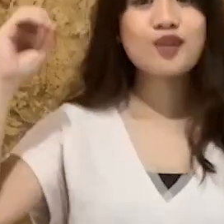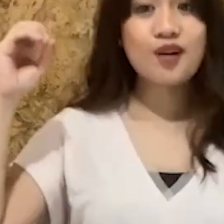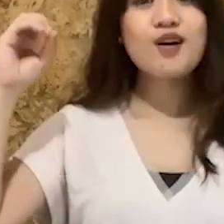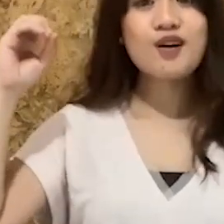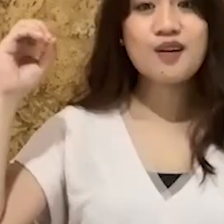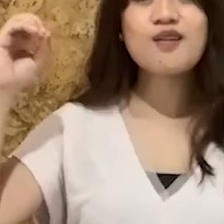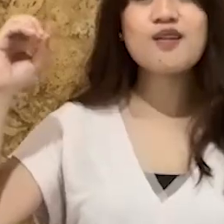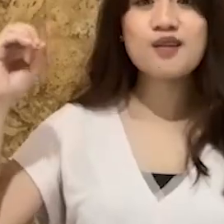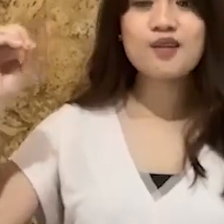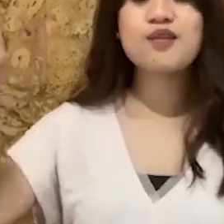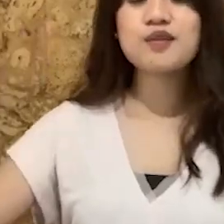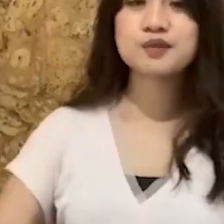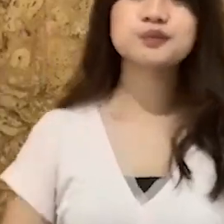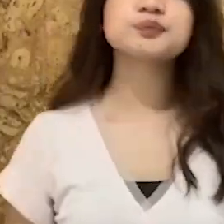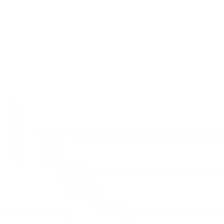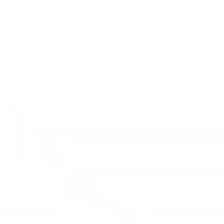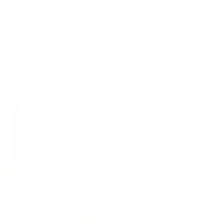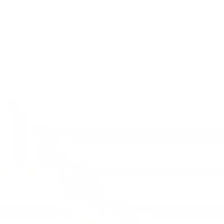CFO.